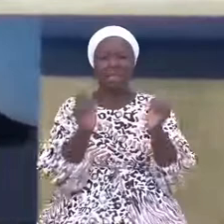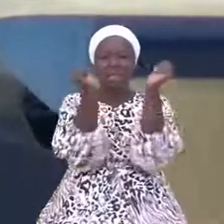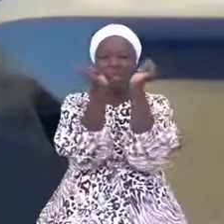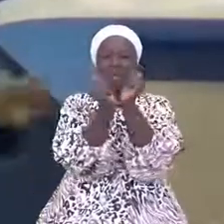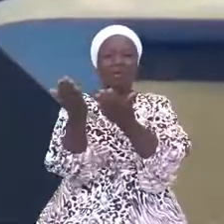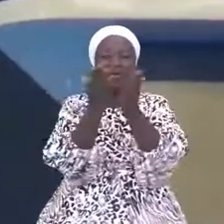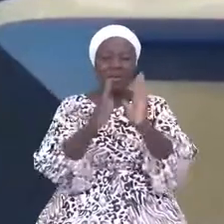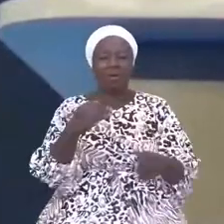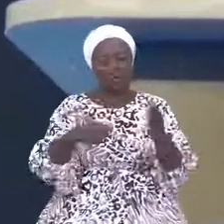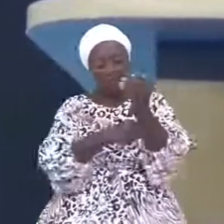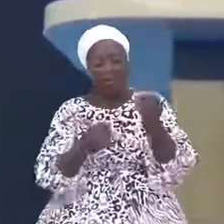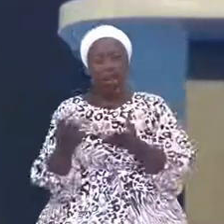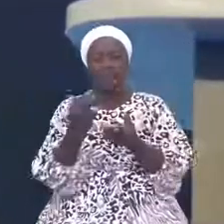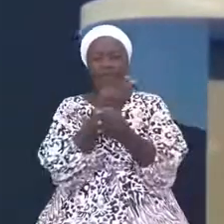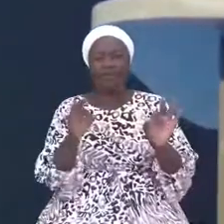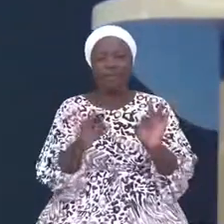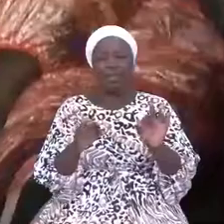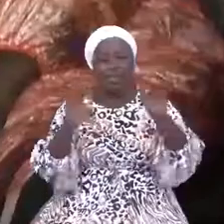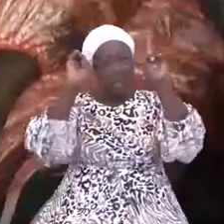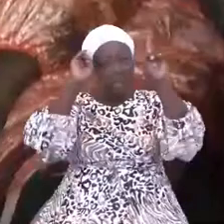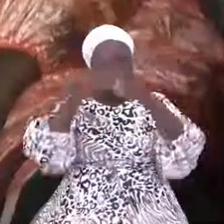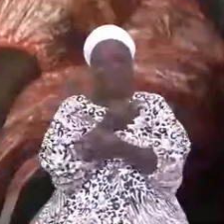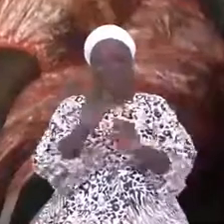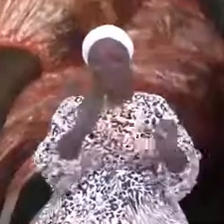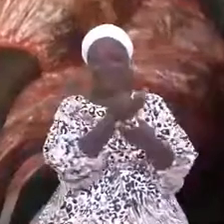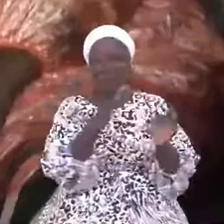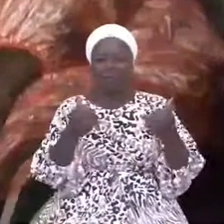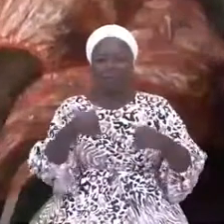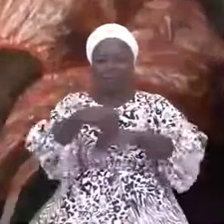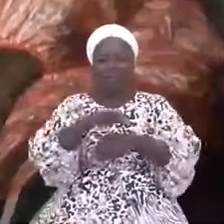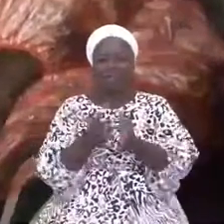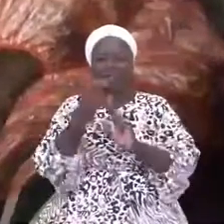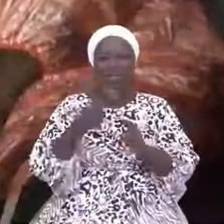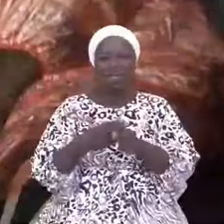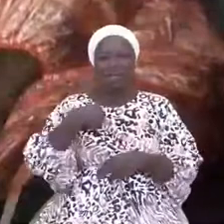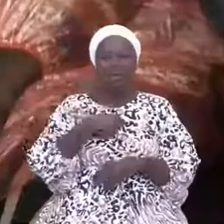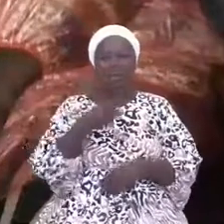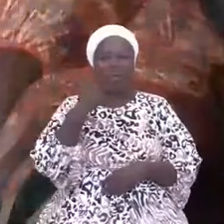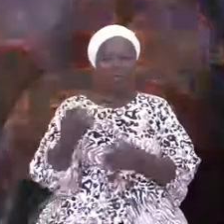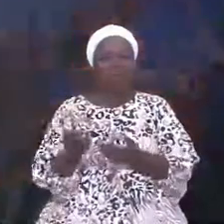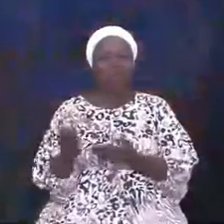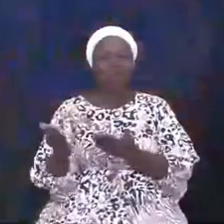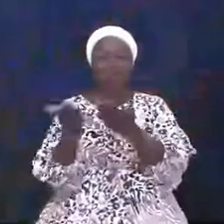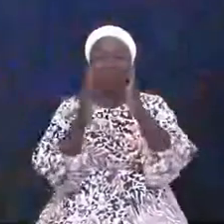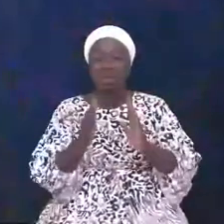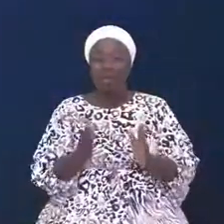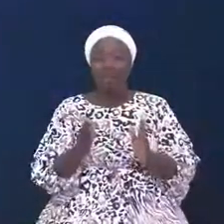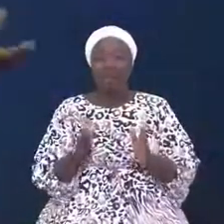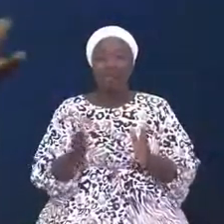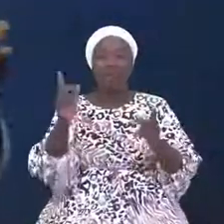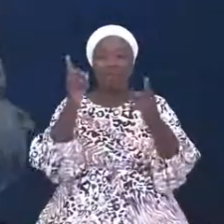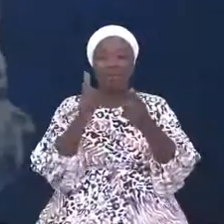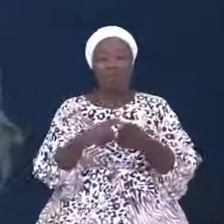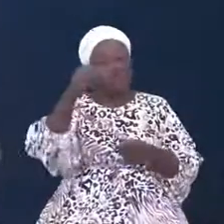nous libérer et affranchir les esclaves de la sensualité. Il va t'affranchir ce soir. Nous